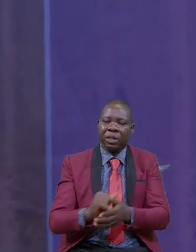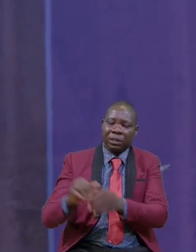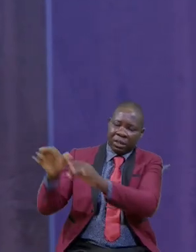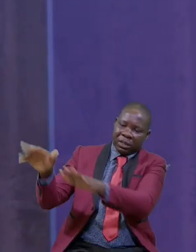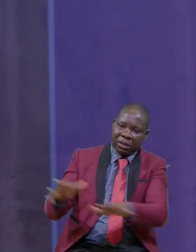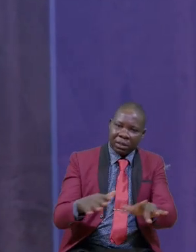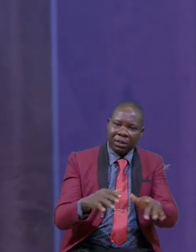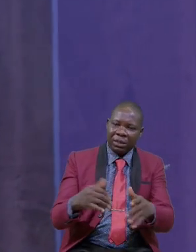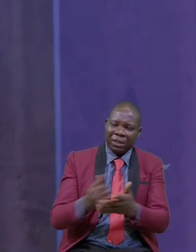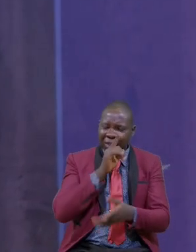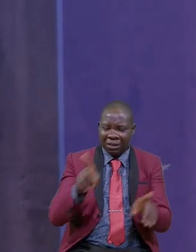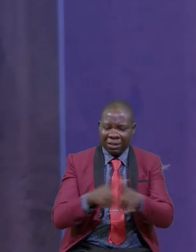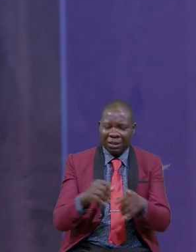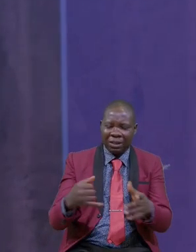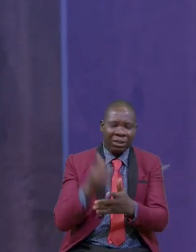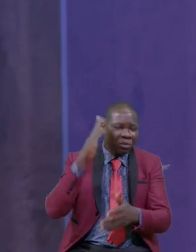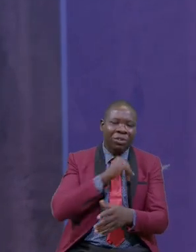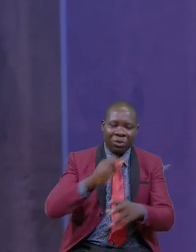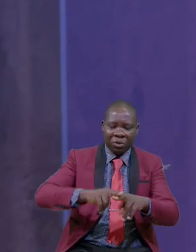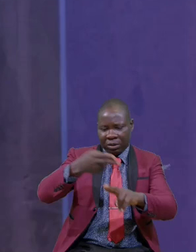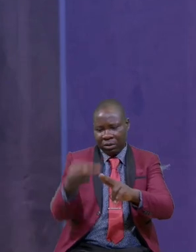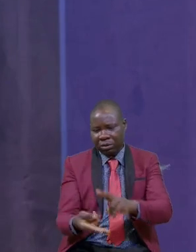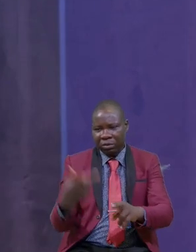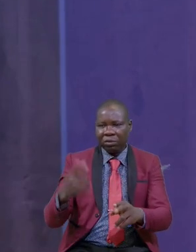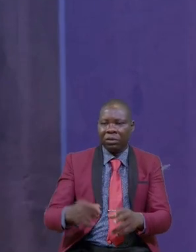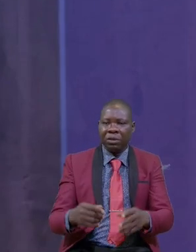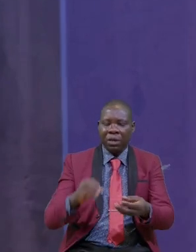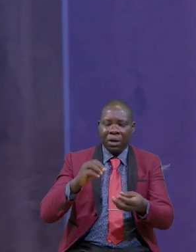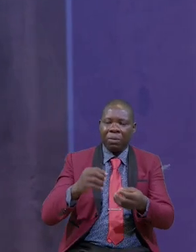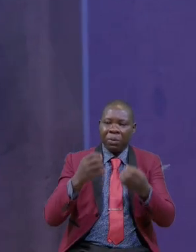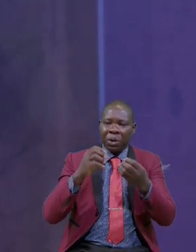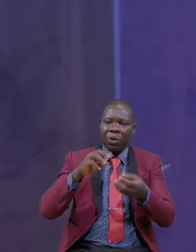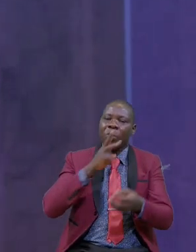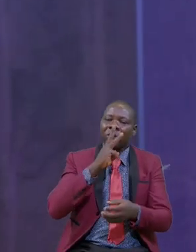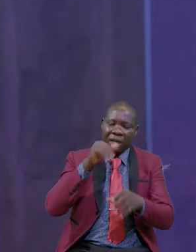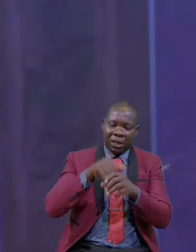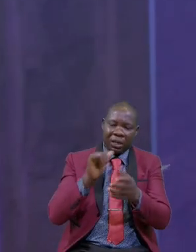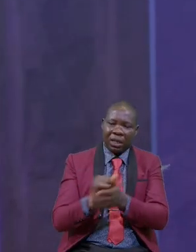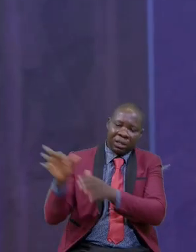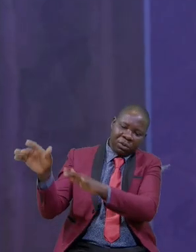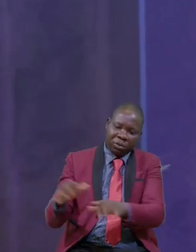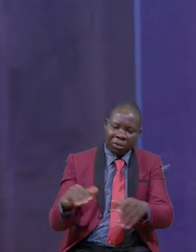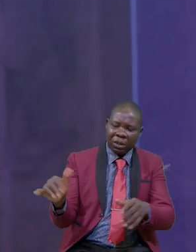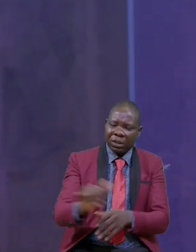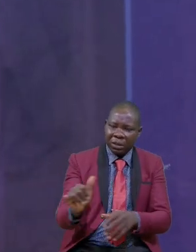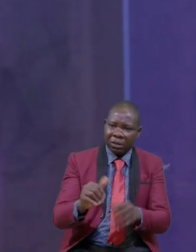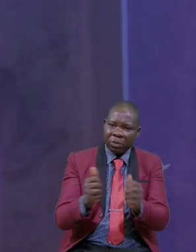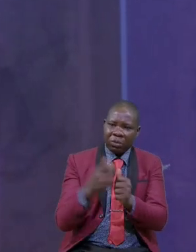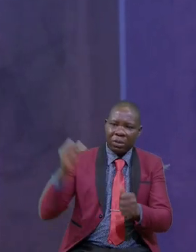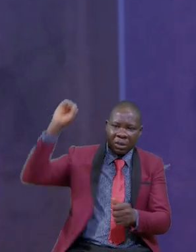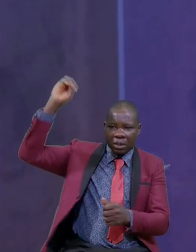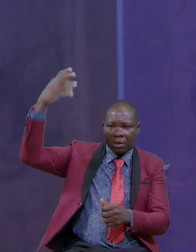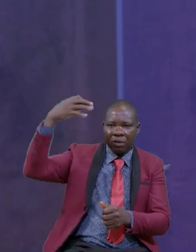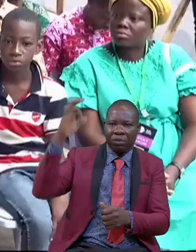vous n'avez même rien fait du tout. Vous n'avez pas diminué le volume de l'océan. C'est la même chose avec la grâce de Dieu. Vous pouvez avoir